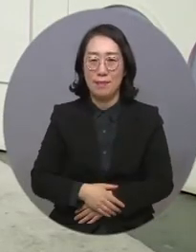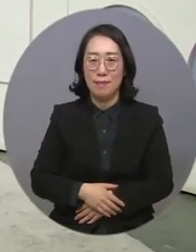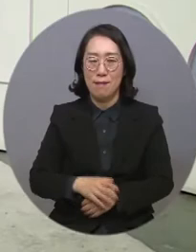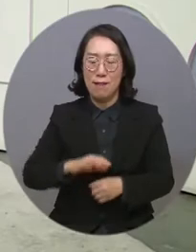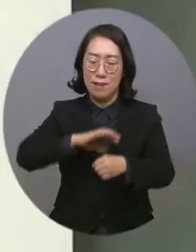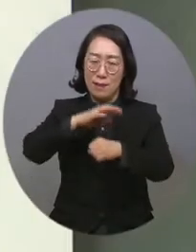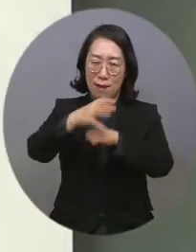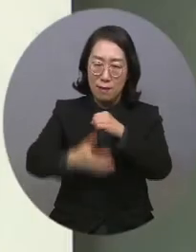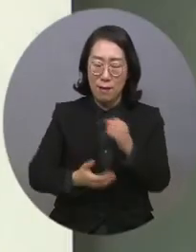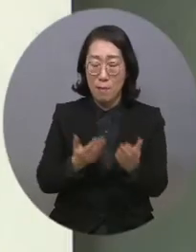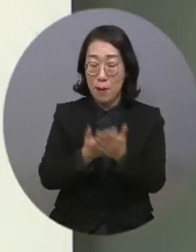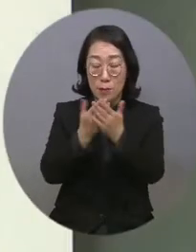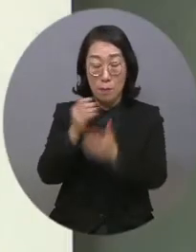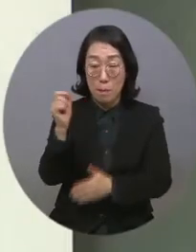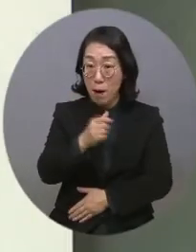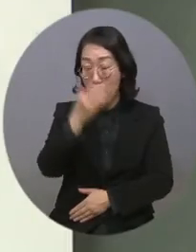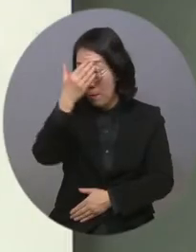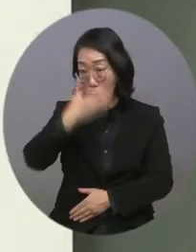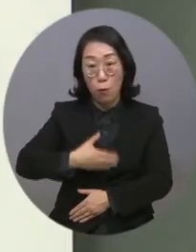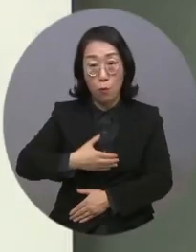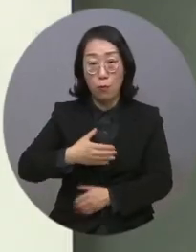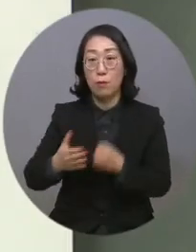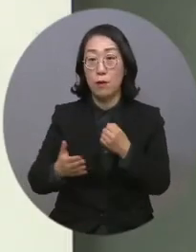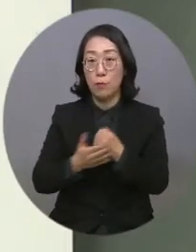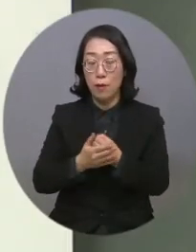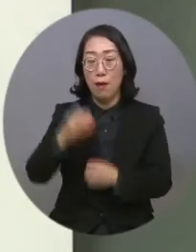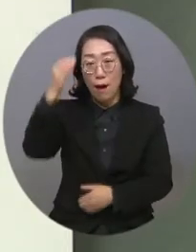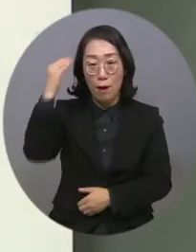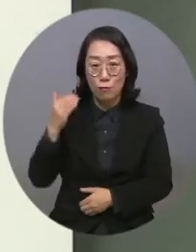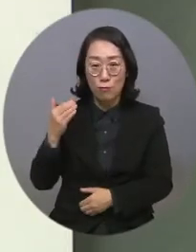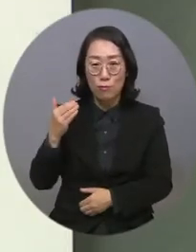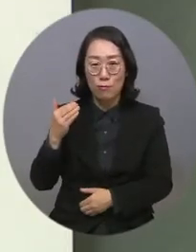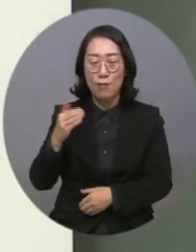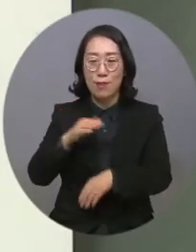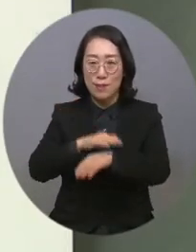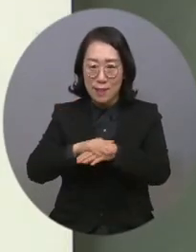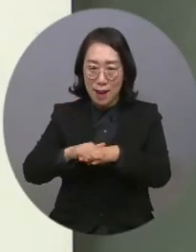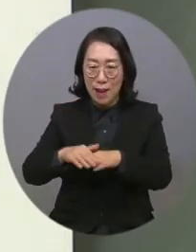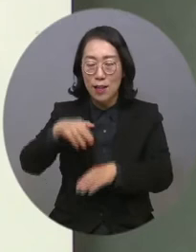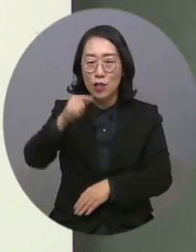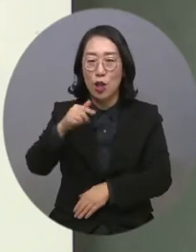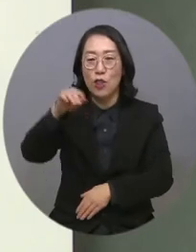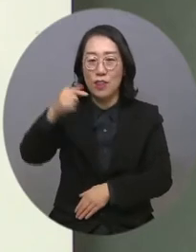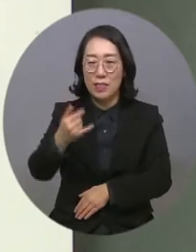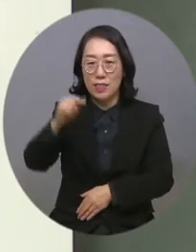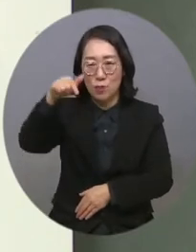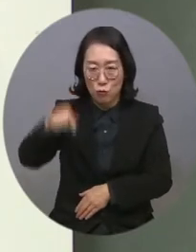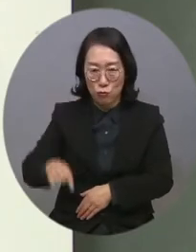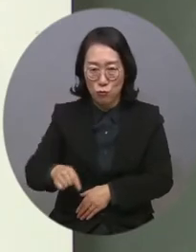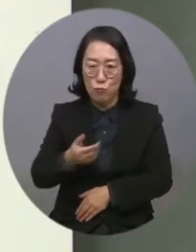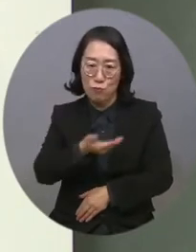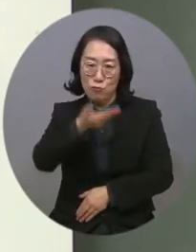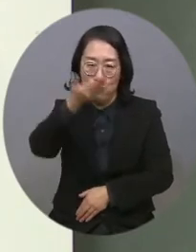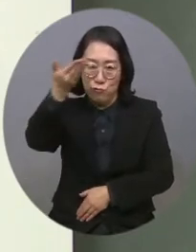발전이 되다 보니까 우리나라도 이제 선진국 대열에 들었으니까 지금 뭐 오늘 조간신문을 보니까